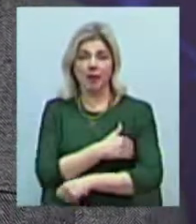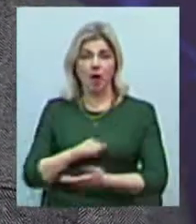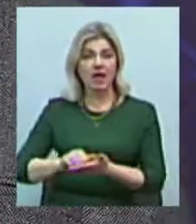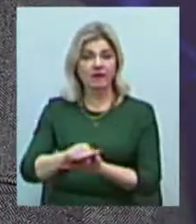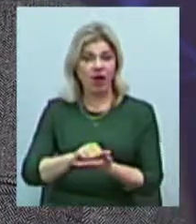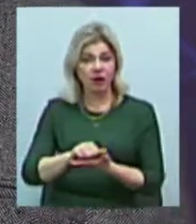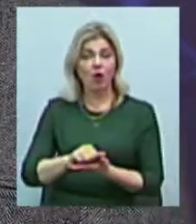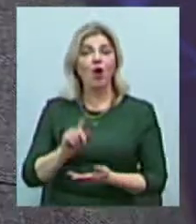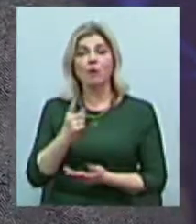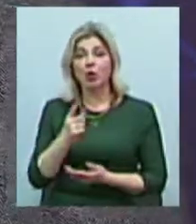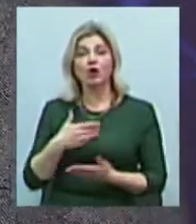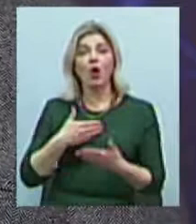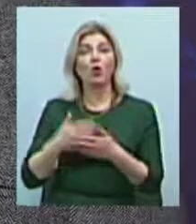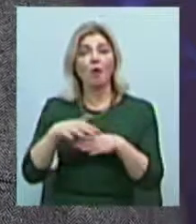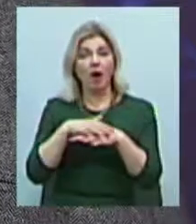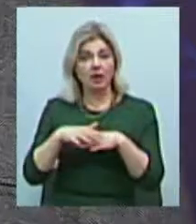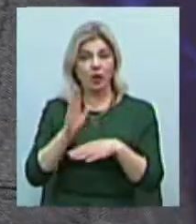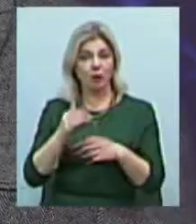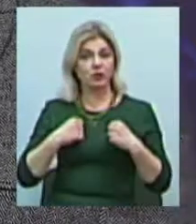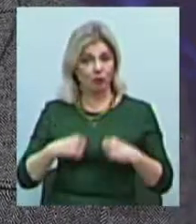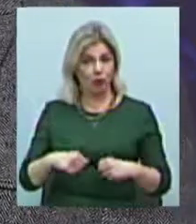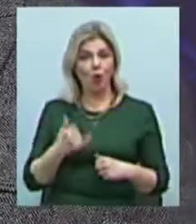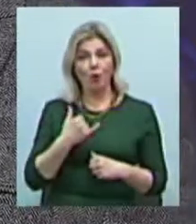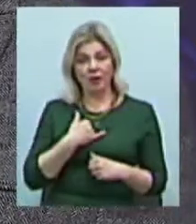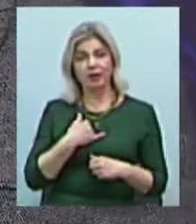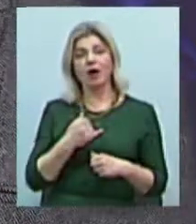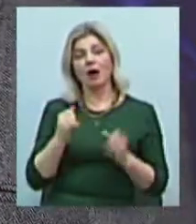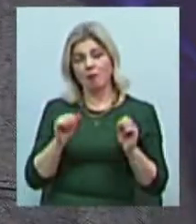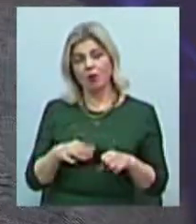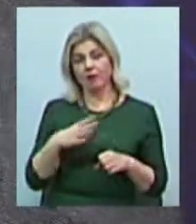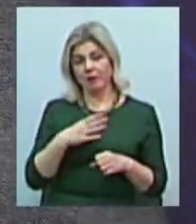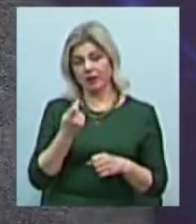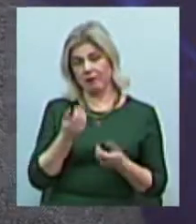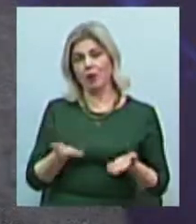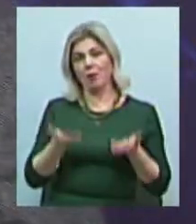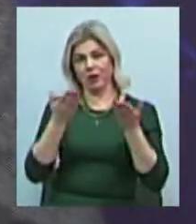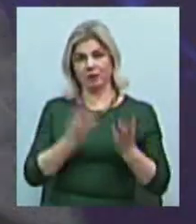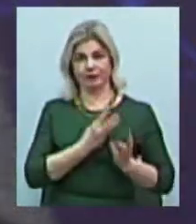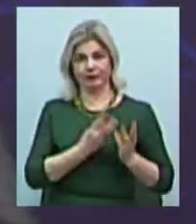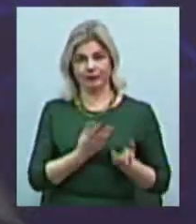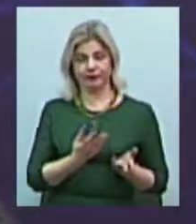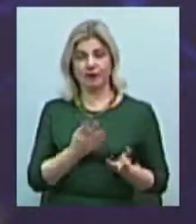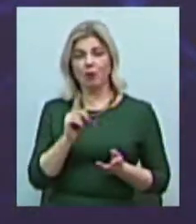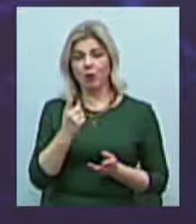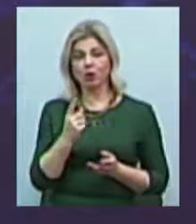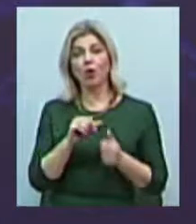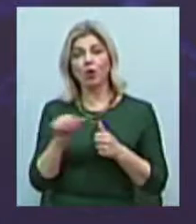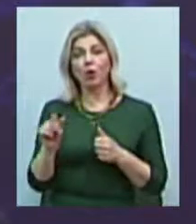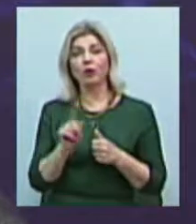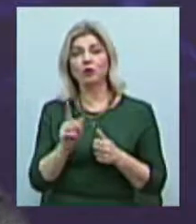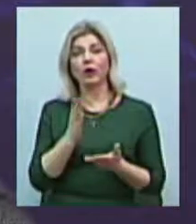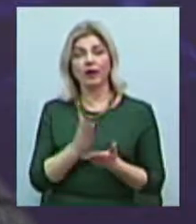якщо громадськість буде спокійна, у мене карма почне, може, десь підніматися. Бо зараз, крім того, що